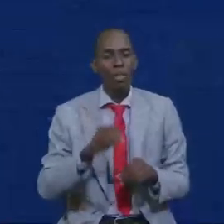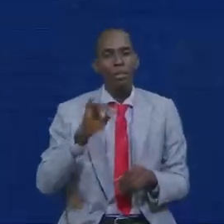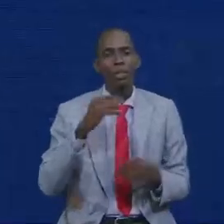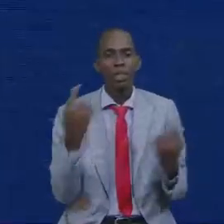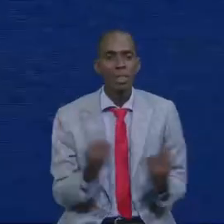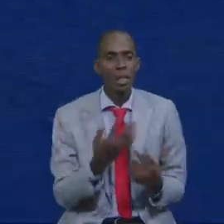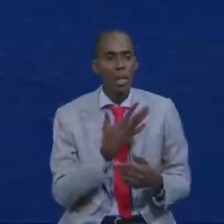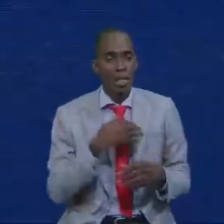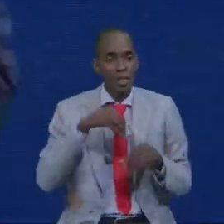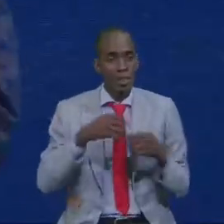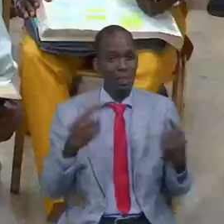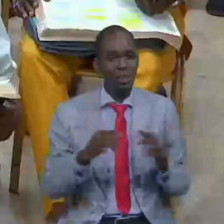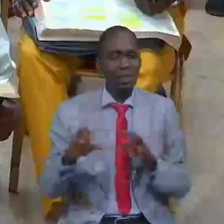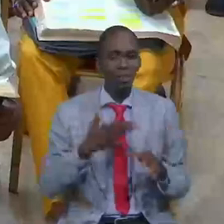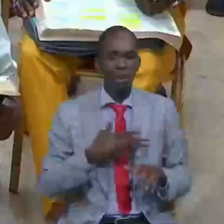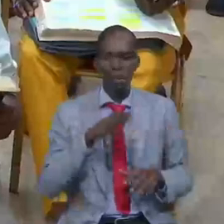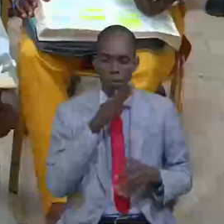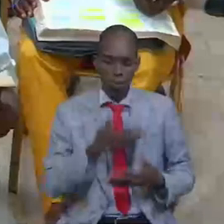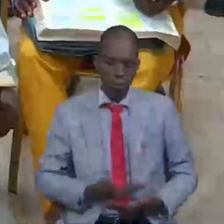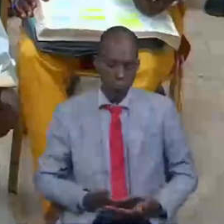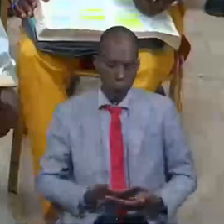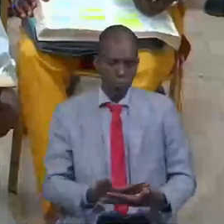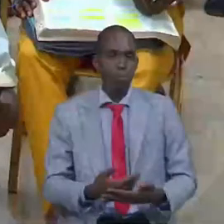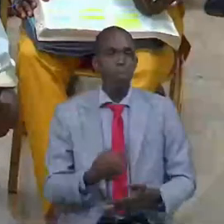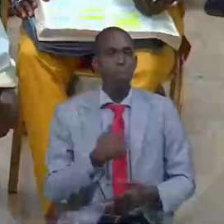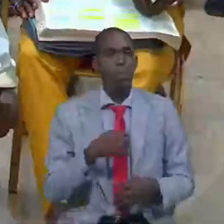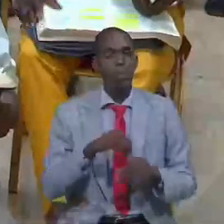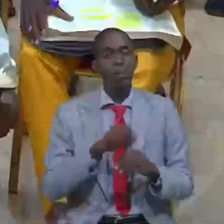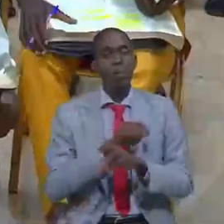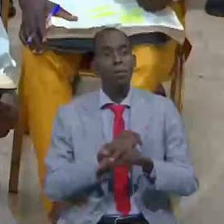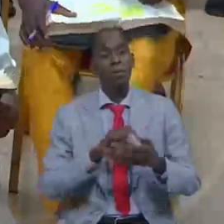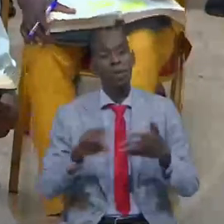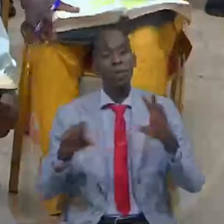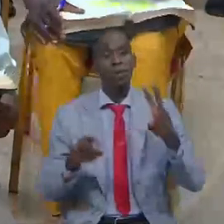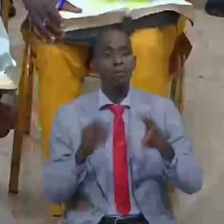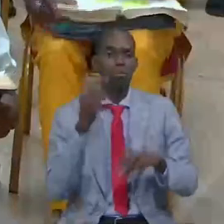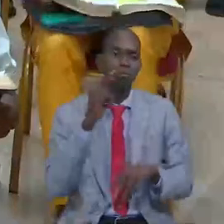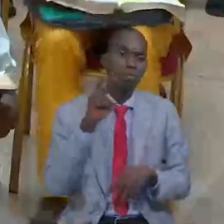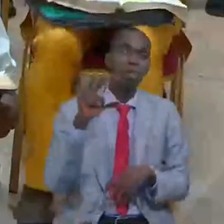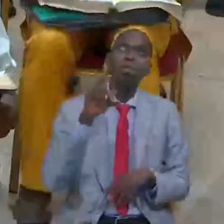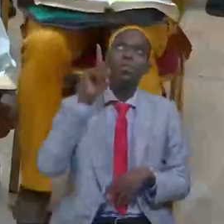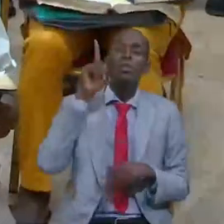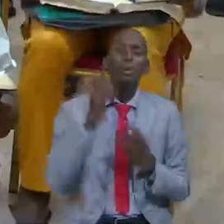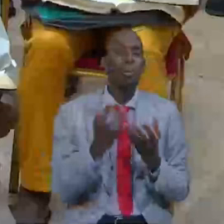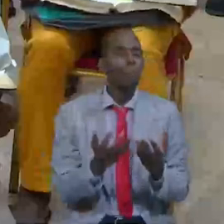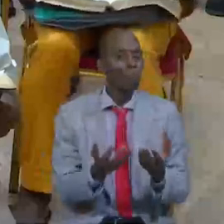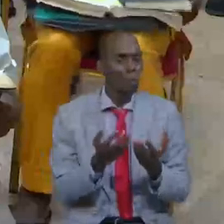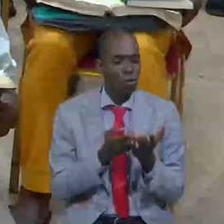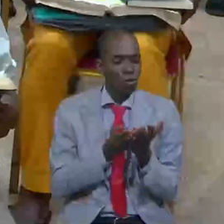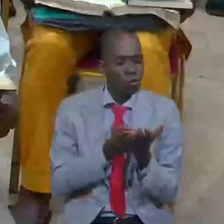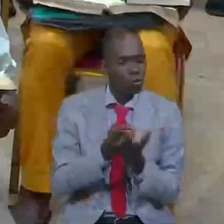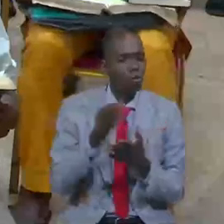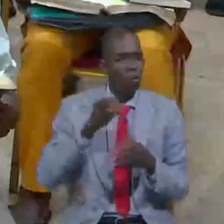8, mais tu veux que la vérité soit au fond du cœur. Fais donc pénétrer